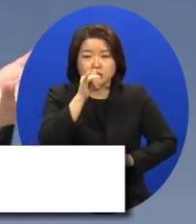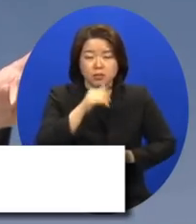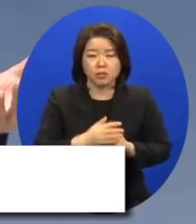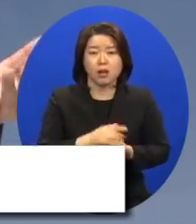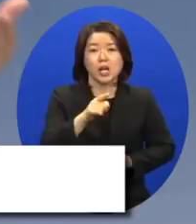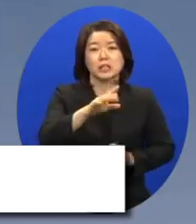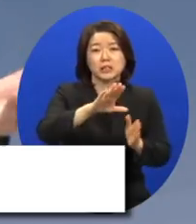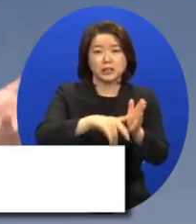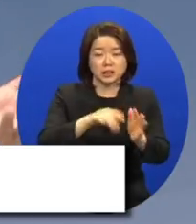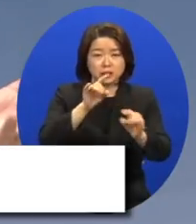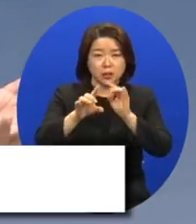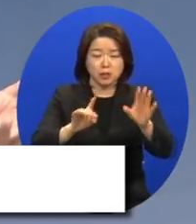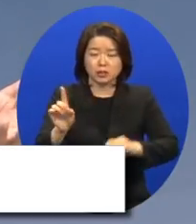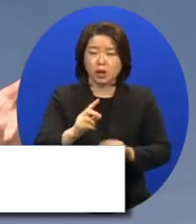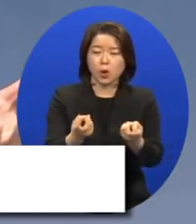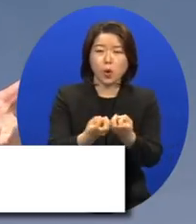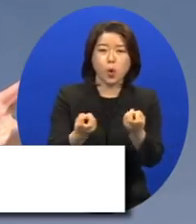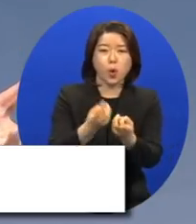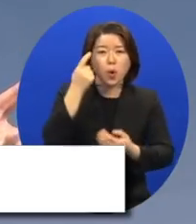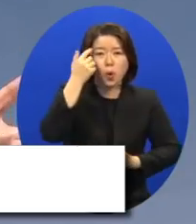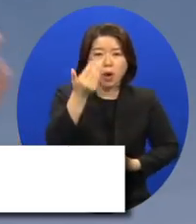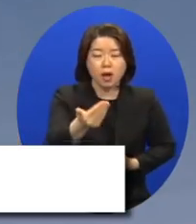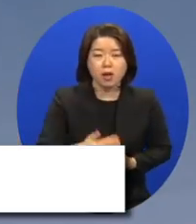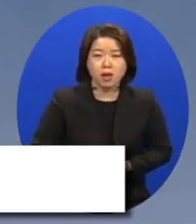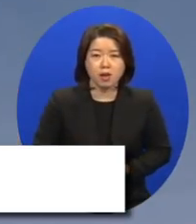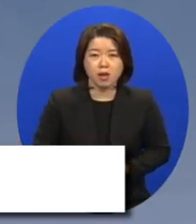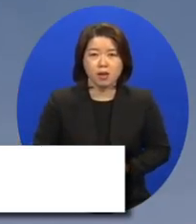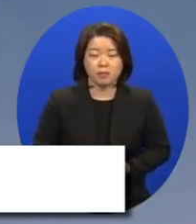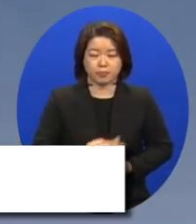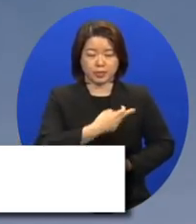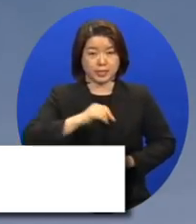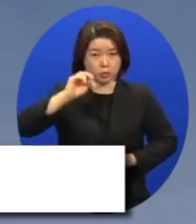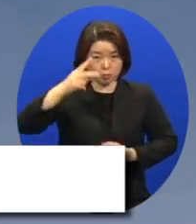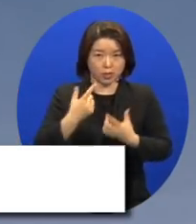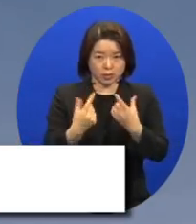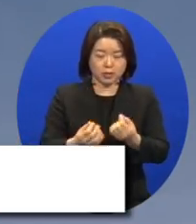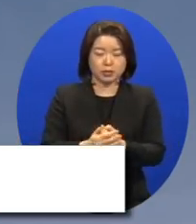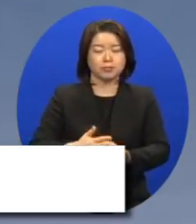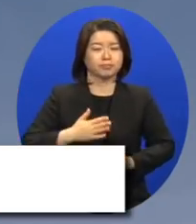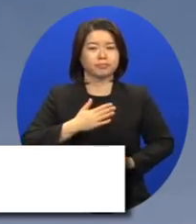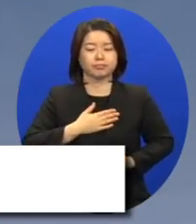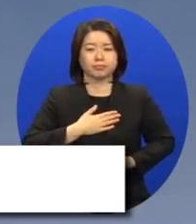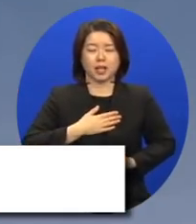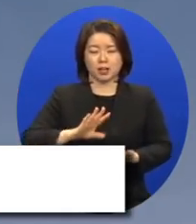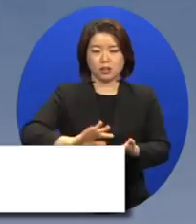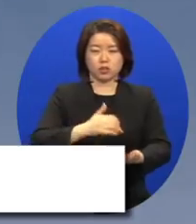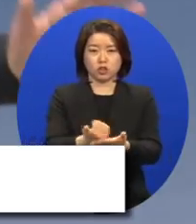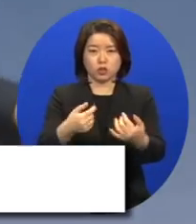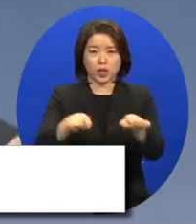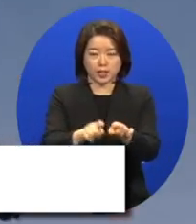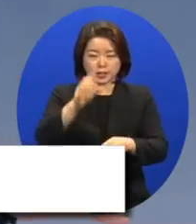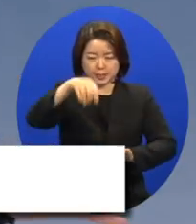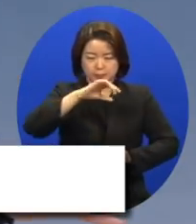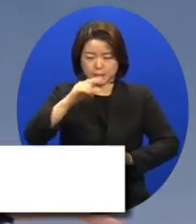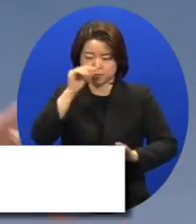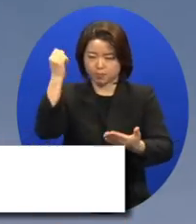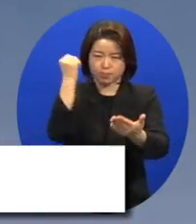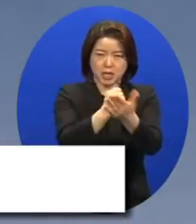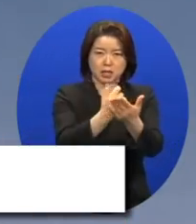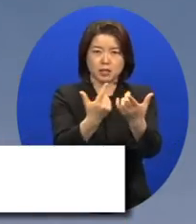마사오 어떻게 해야 합니까 사도 바울처럼 내가 그리스도와 함께 십자가에 못 박혔나니